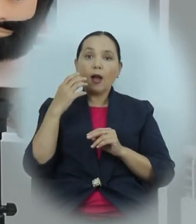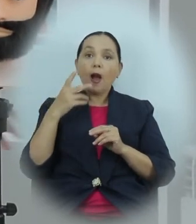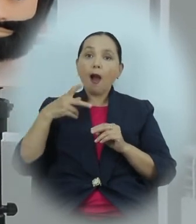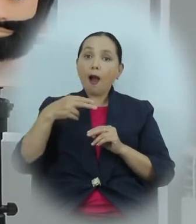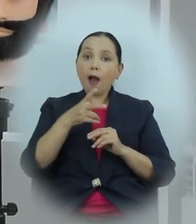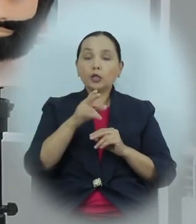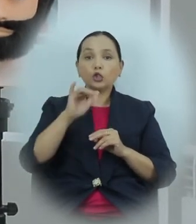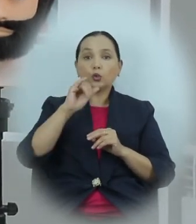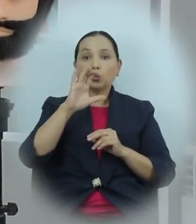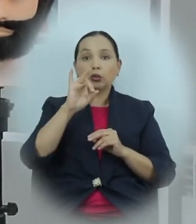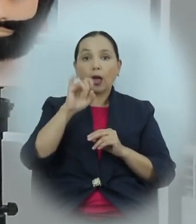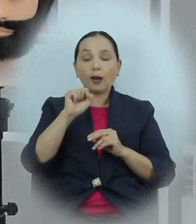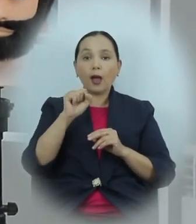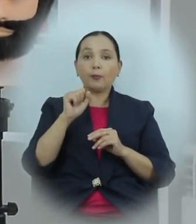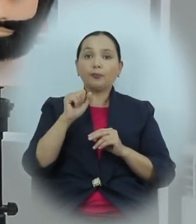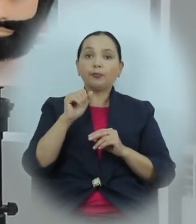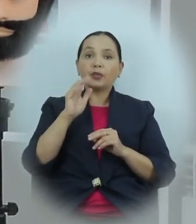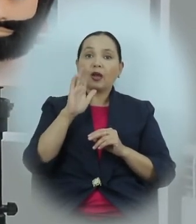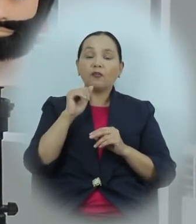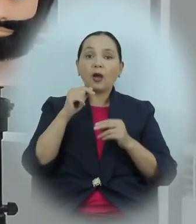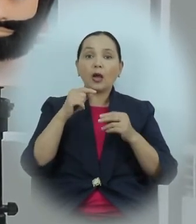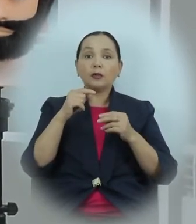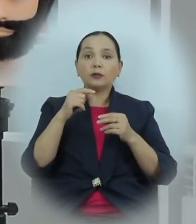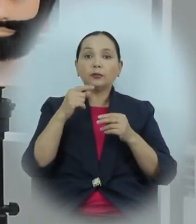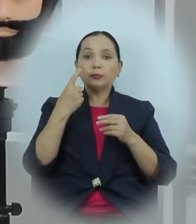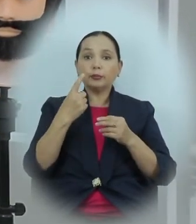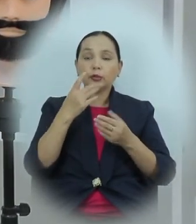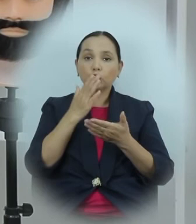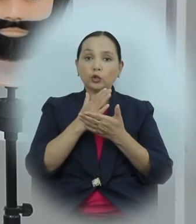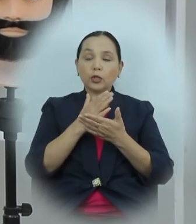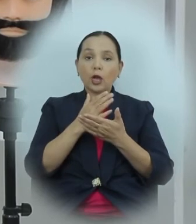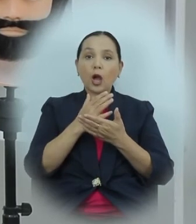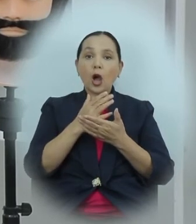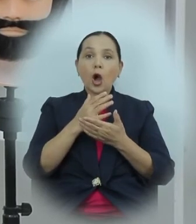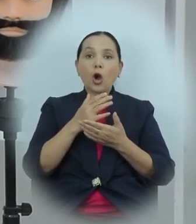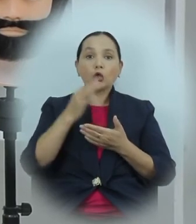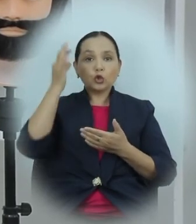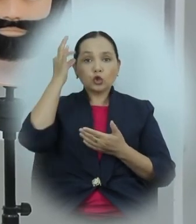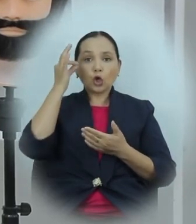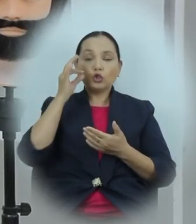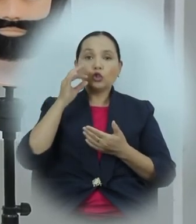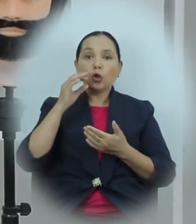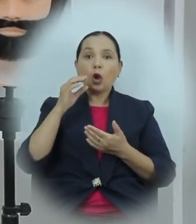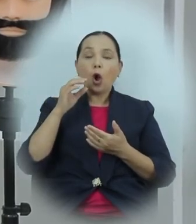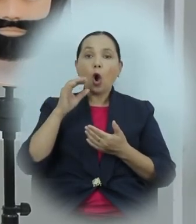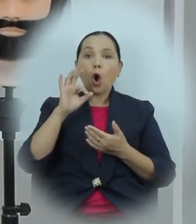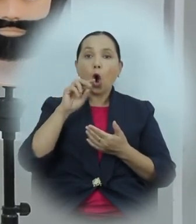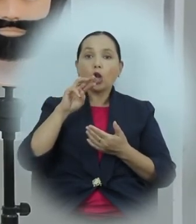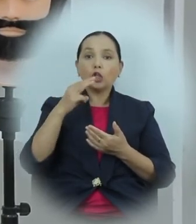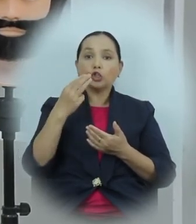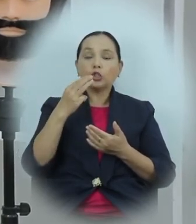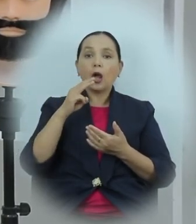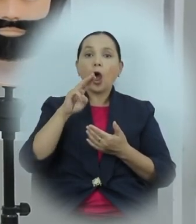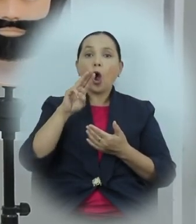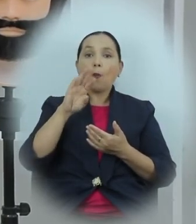qaychi, ustara va yana bir jihozimiz bor, soch olish mashinkasi. Soch olish mashinkasi